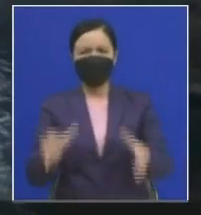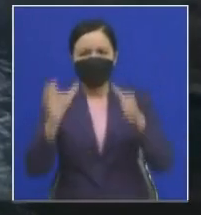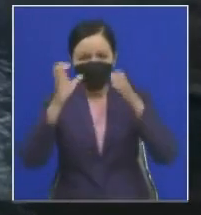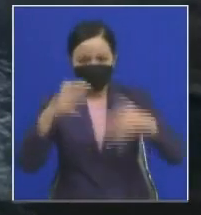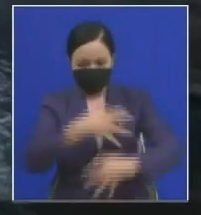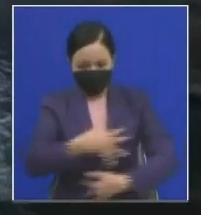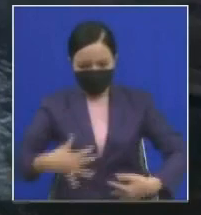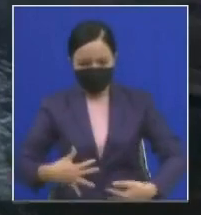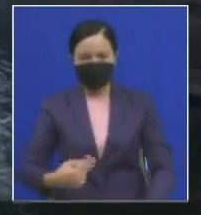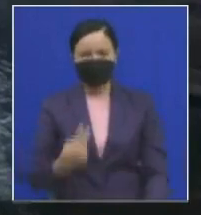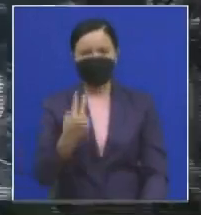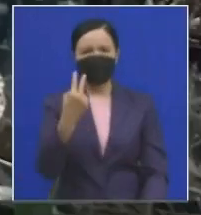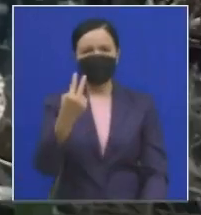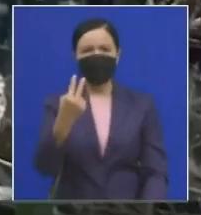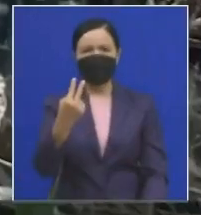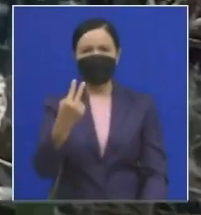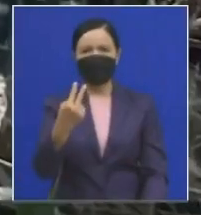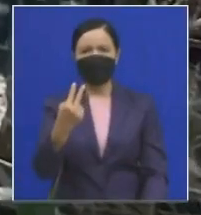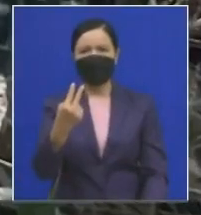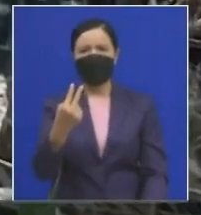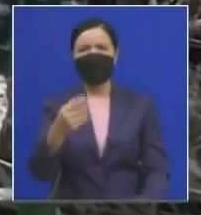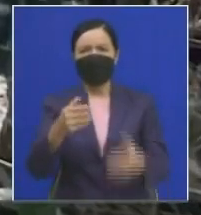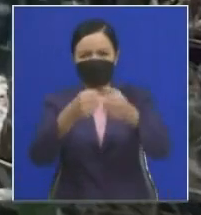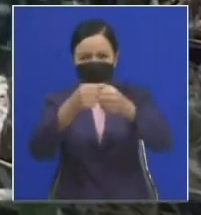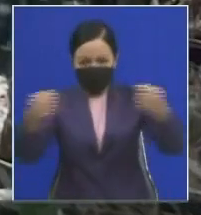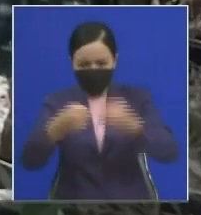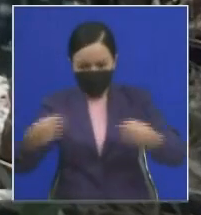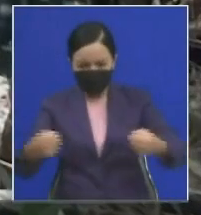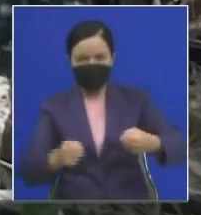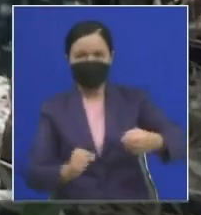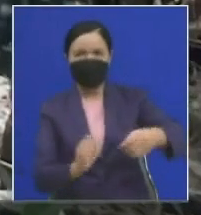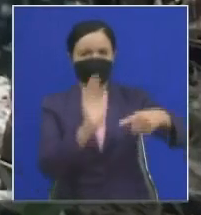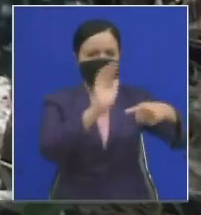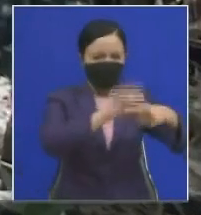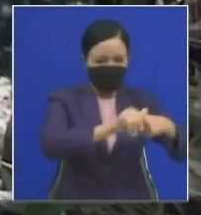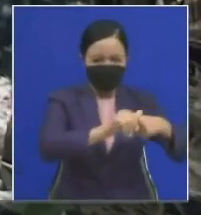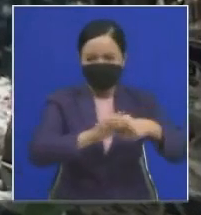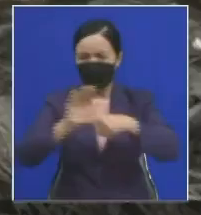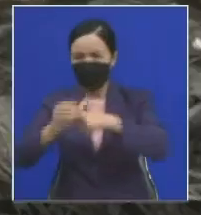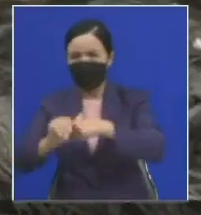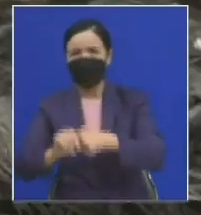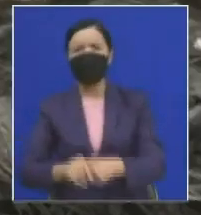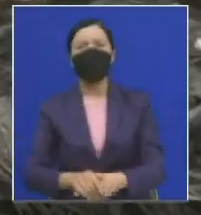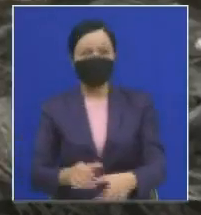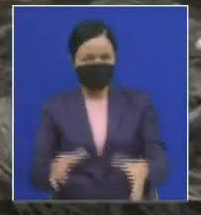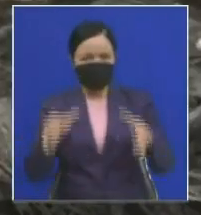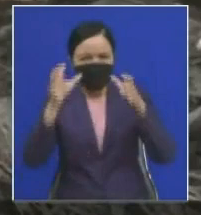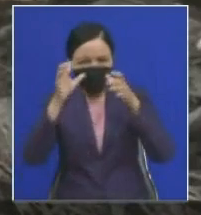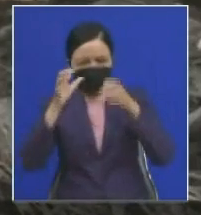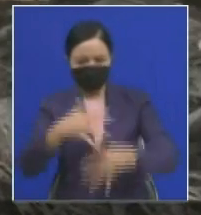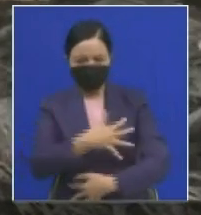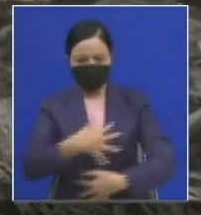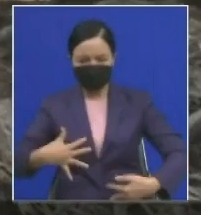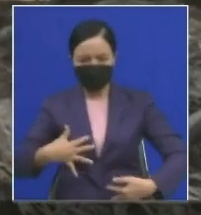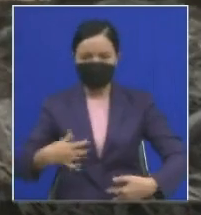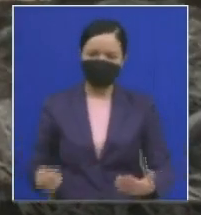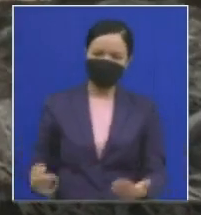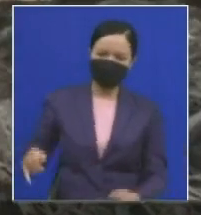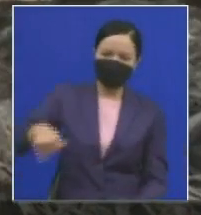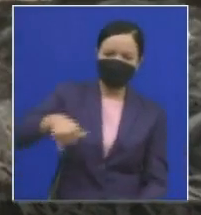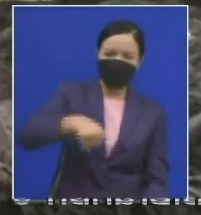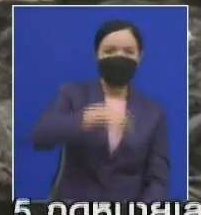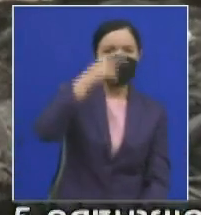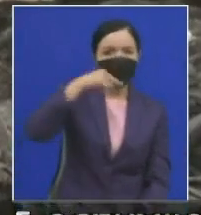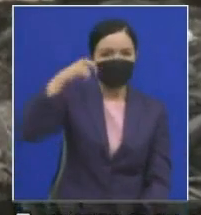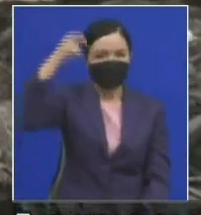นี่เจาหนาที่คิดว่น่าจะเป็เสือโครงที่ออกหหากินแถวชายแนไยภรม่าก็แล้วกไปเจอของกลางเพิ่ม